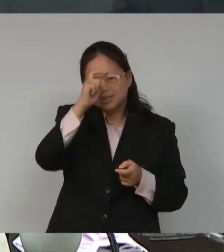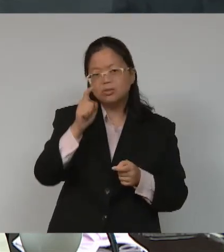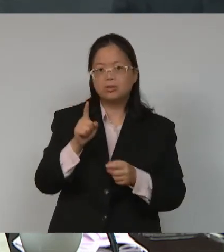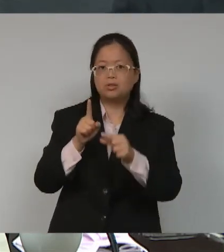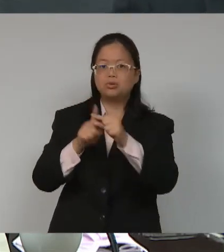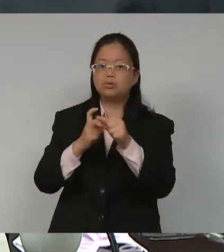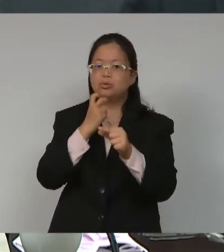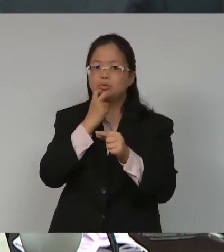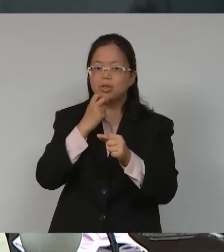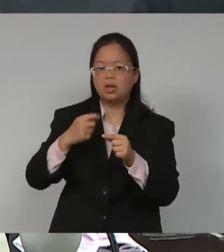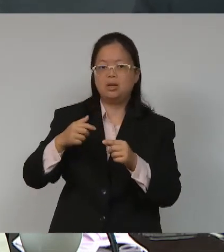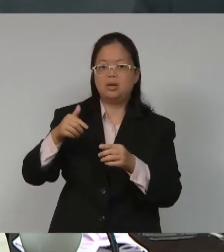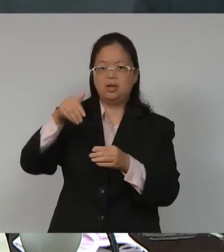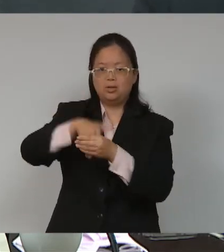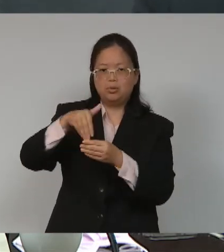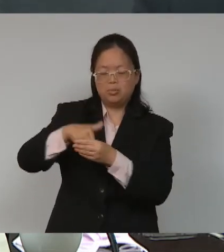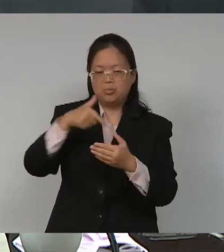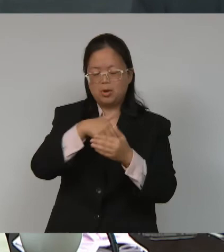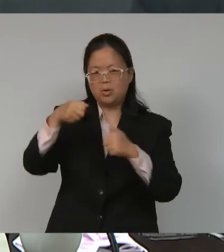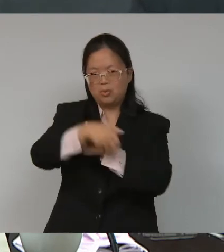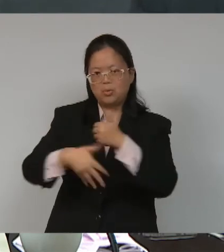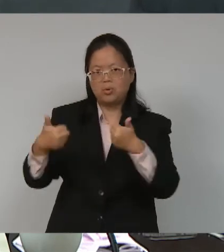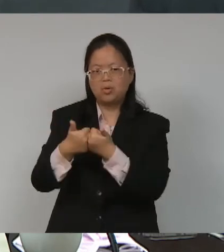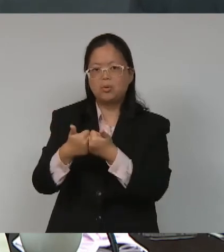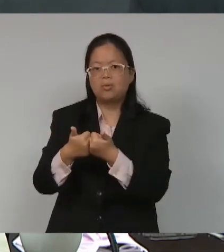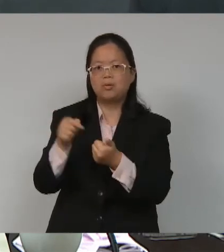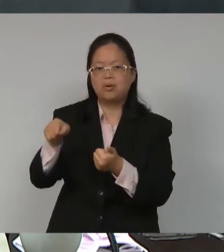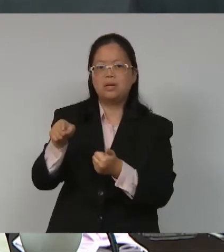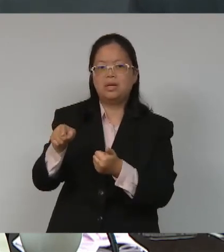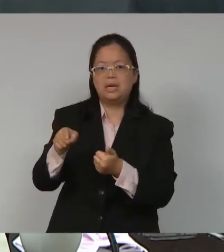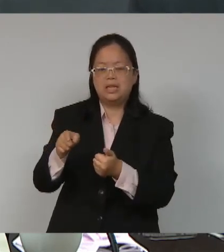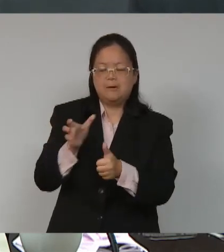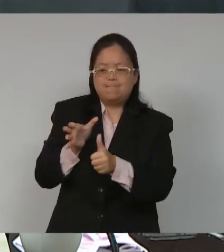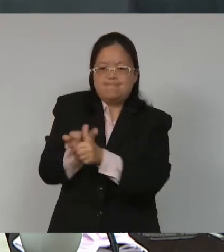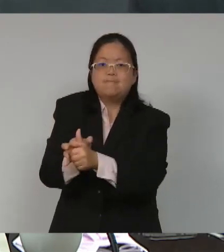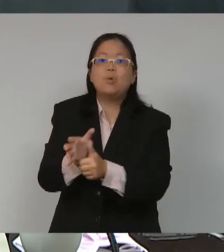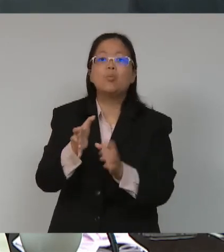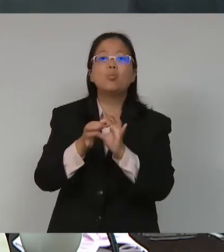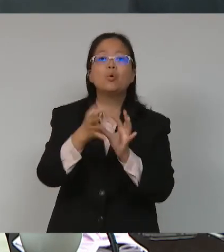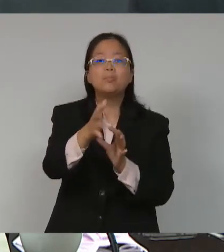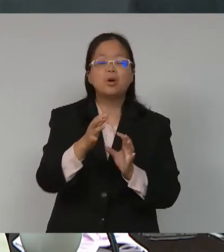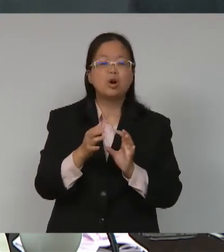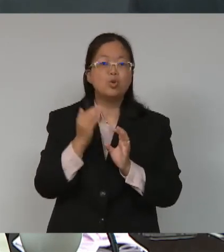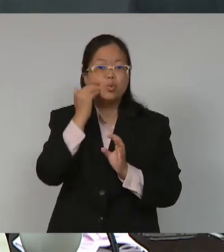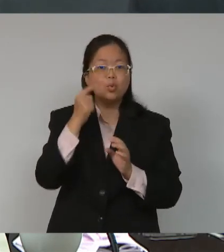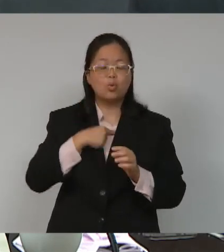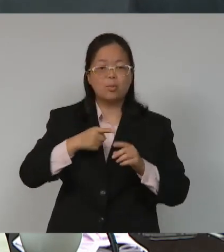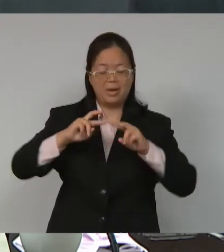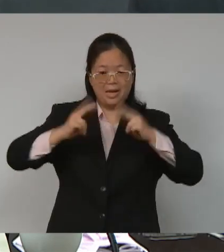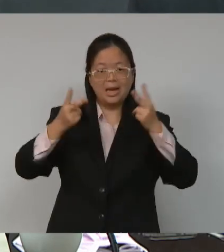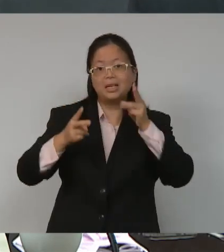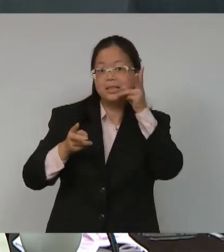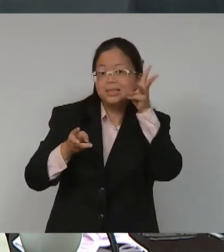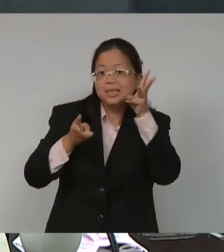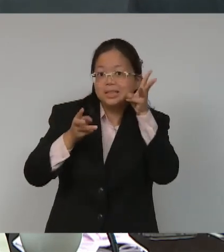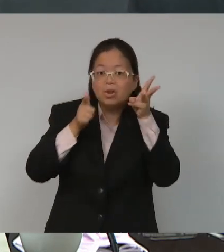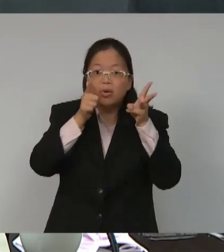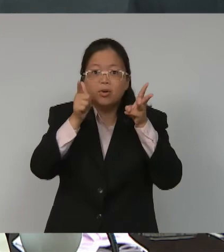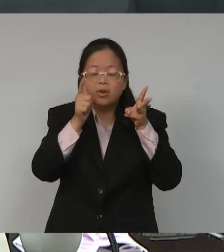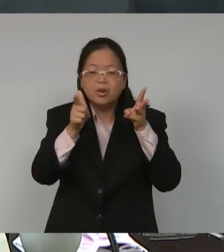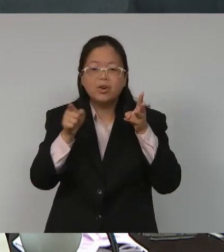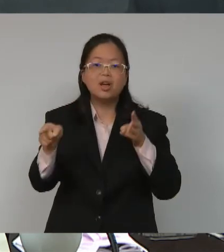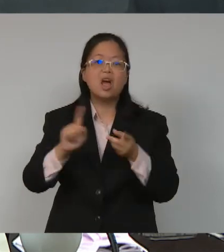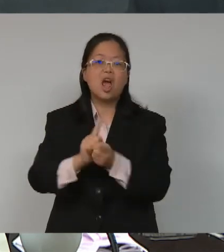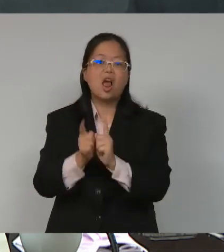规定是3到6个月，那么中选会刻意的运用它的行政技术上的拖延，好，比如说